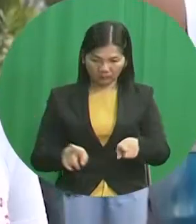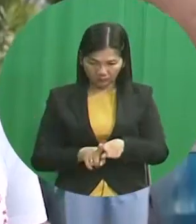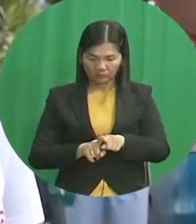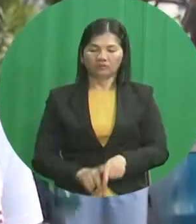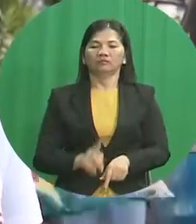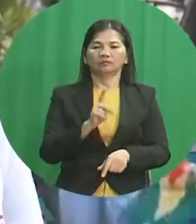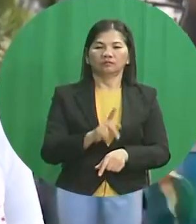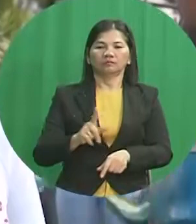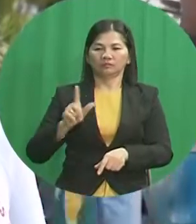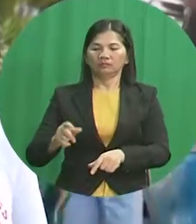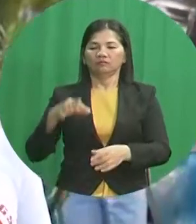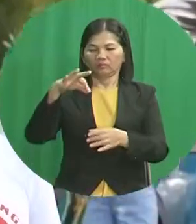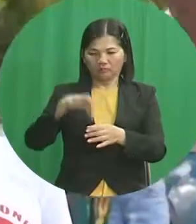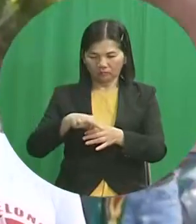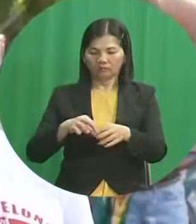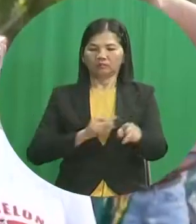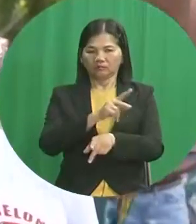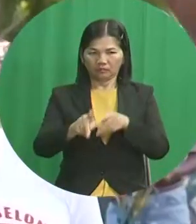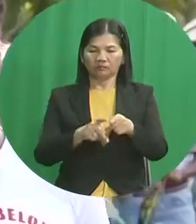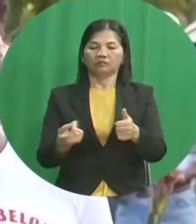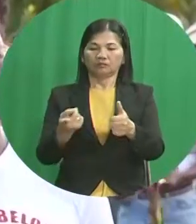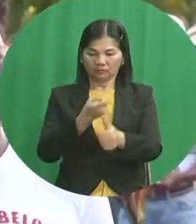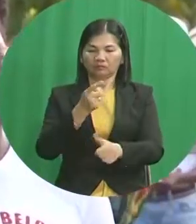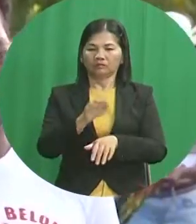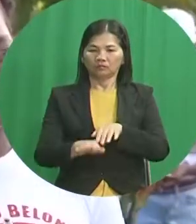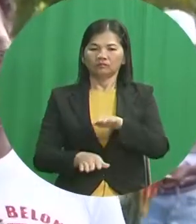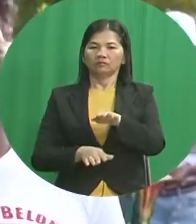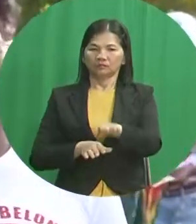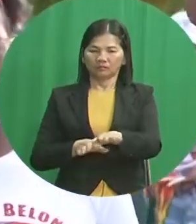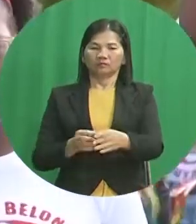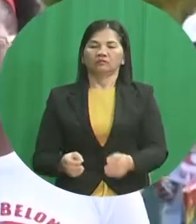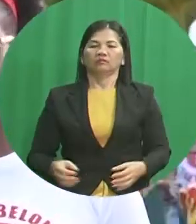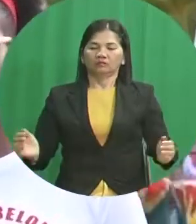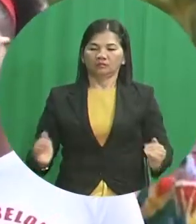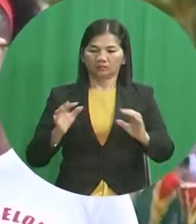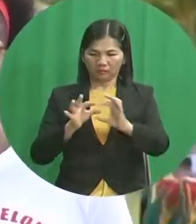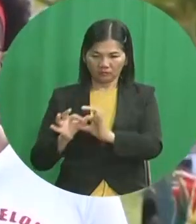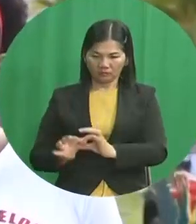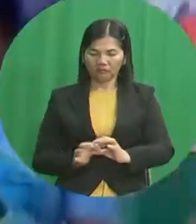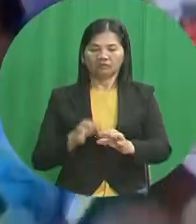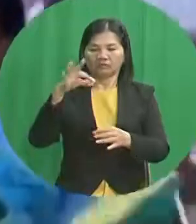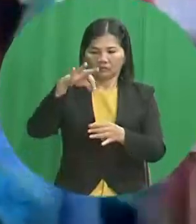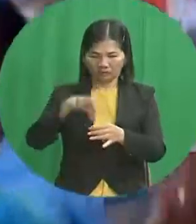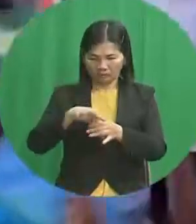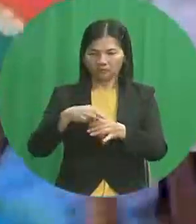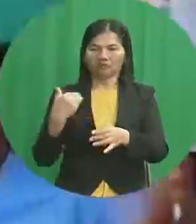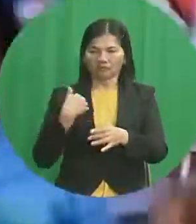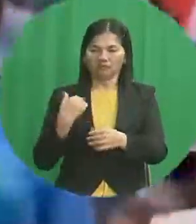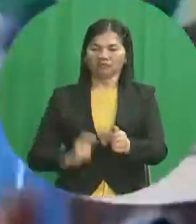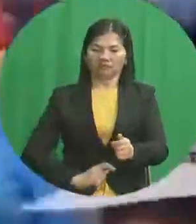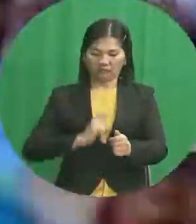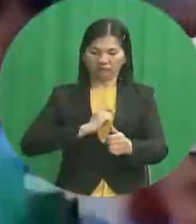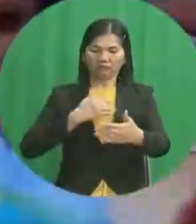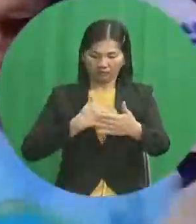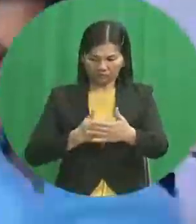គូយ៉ាណាចាត់ទុកការបោះឆ្នោតប្រជាមតិជាជំហានឆ្ពោះទៅរកឧបសម្ព័ន្ធហើយការបោះឆ្នោតក៏មានអ្នករស់នៅជិ